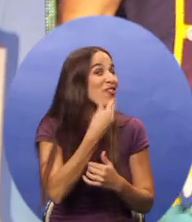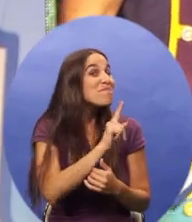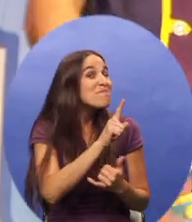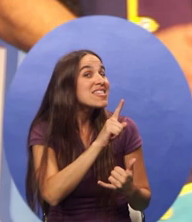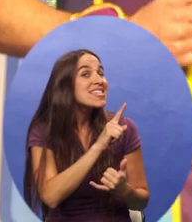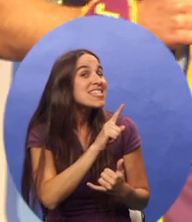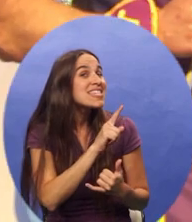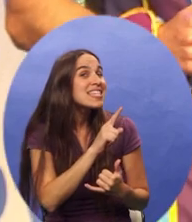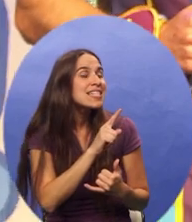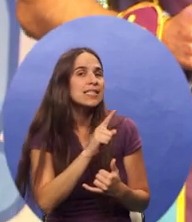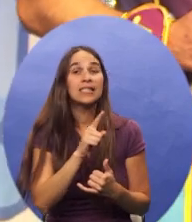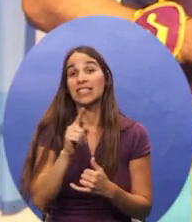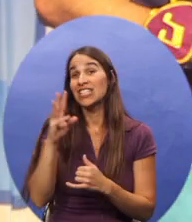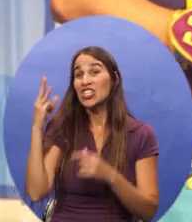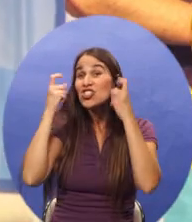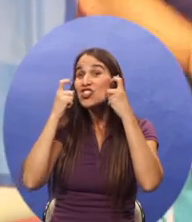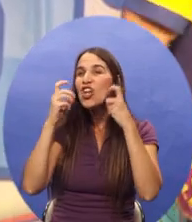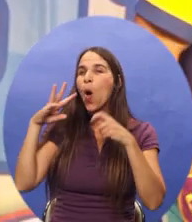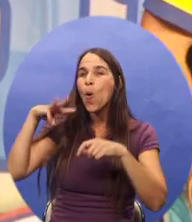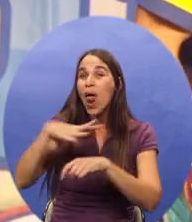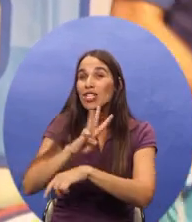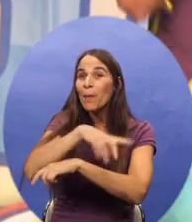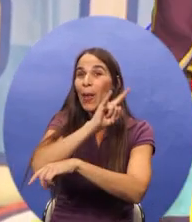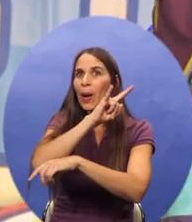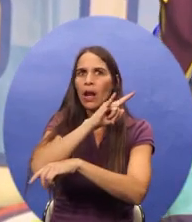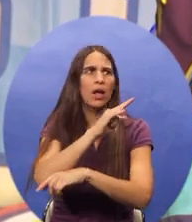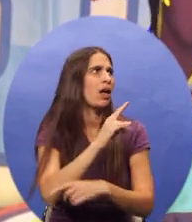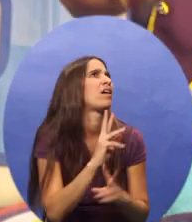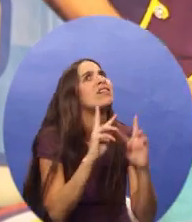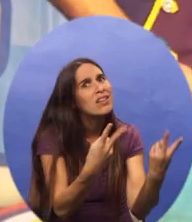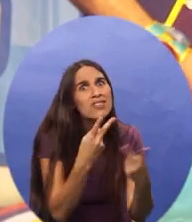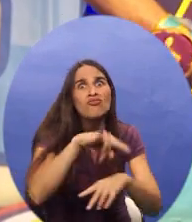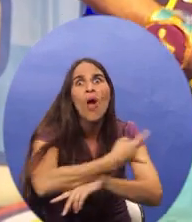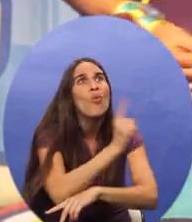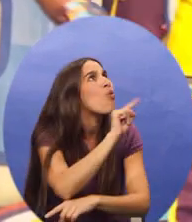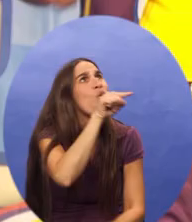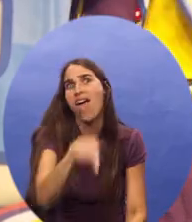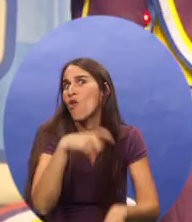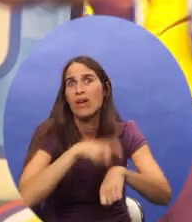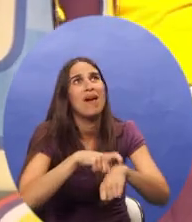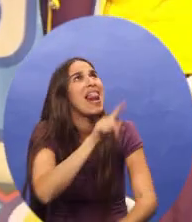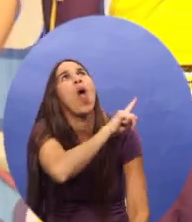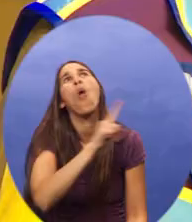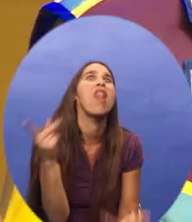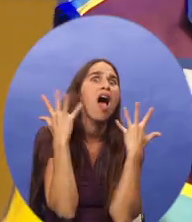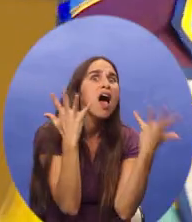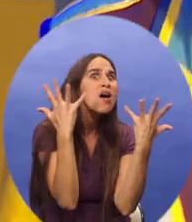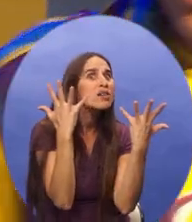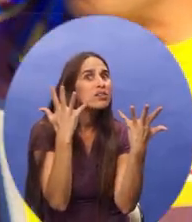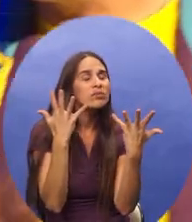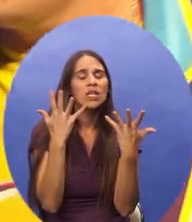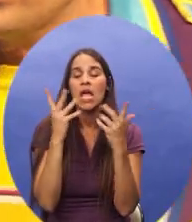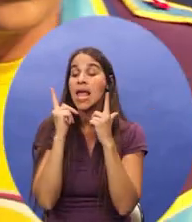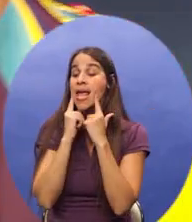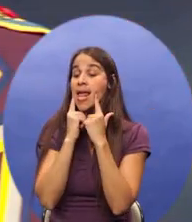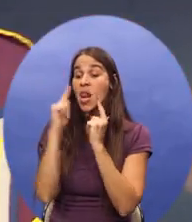מי שלחתם? את שאול השבלול. שוב, הוא שבלול, הוא לא יגיע בזמן לעולם.